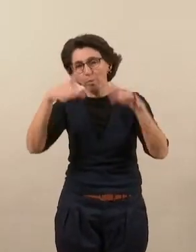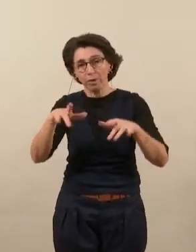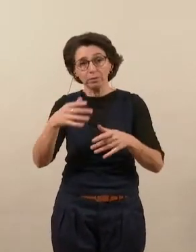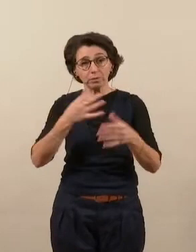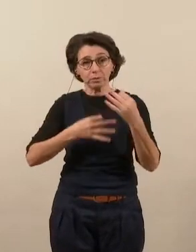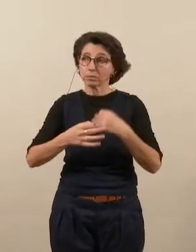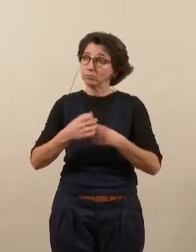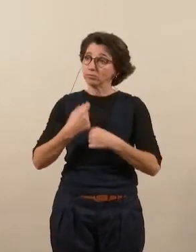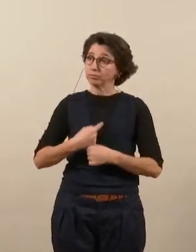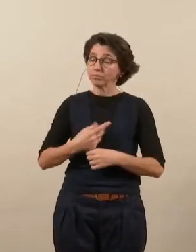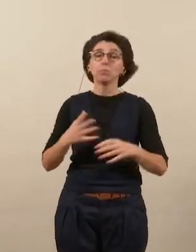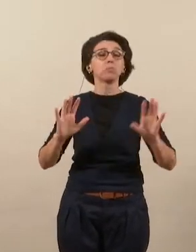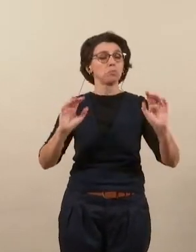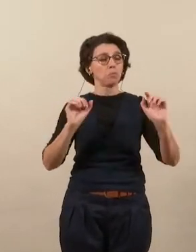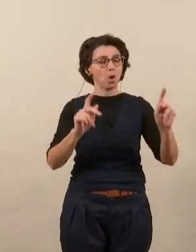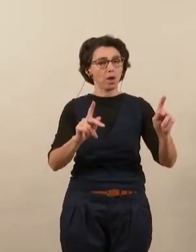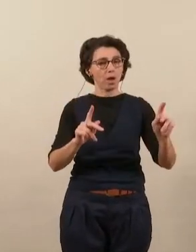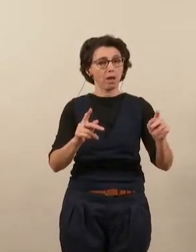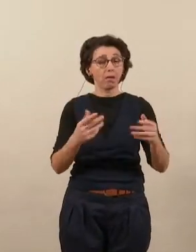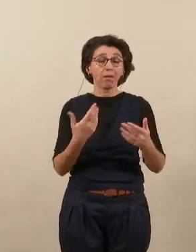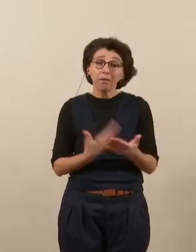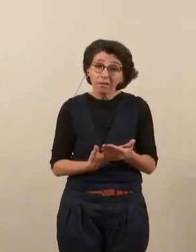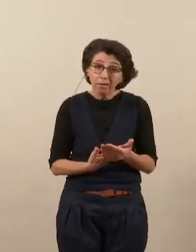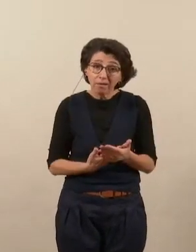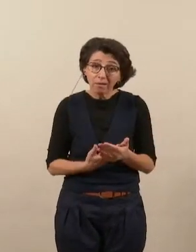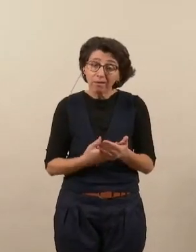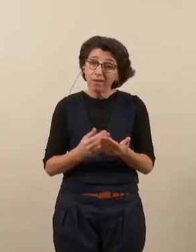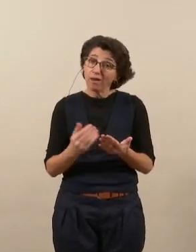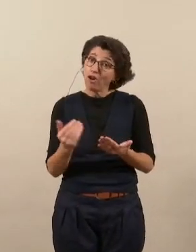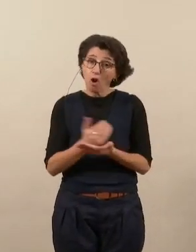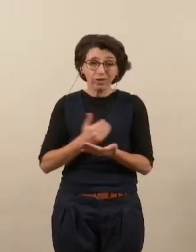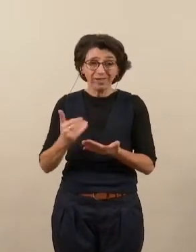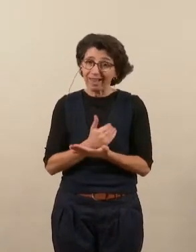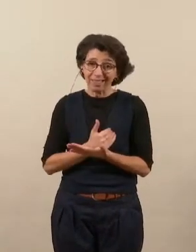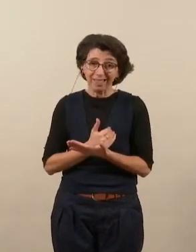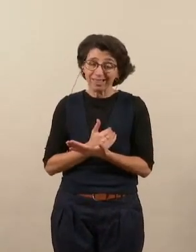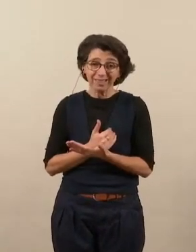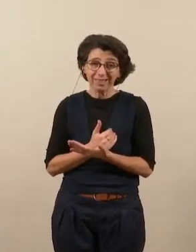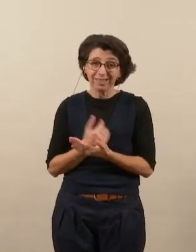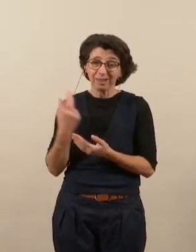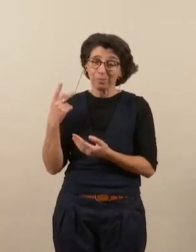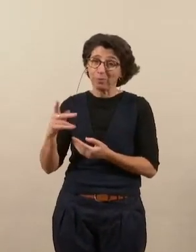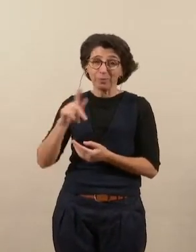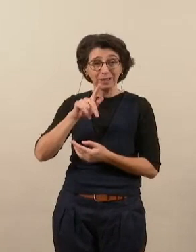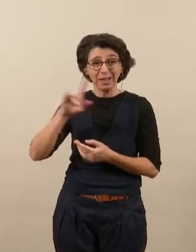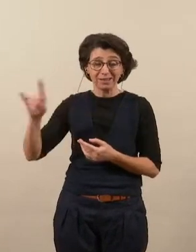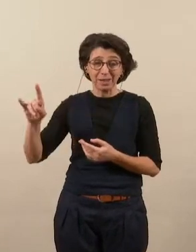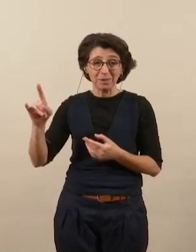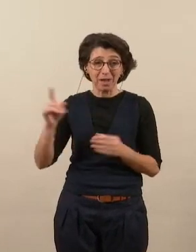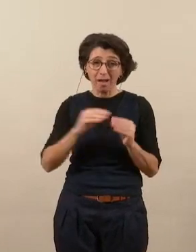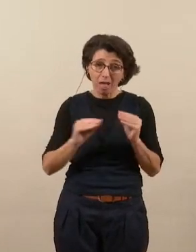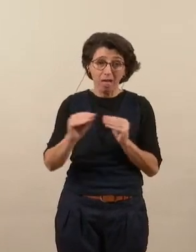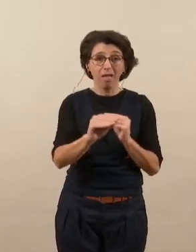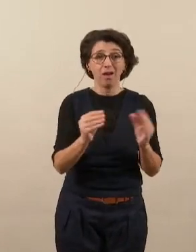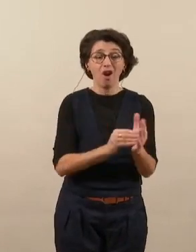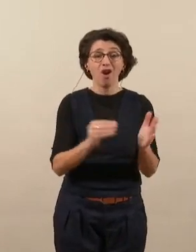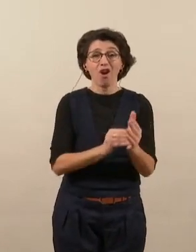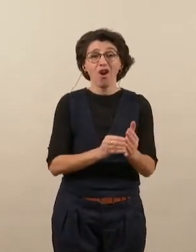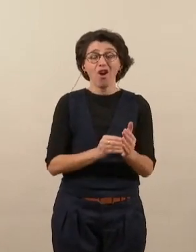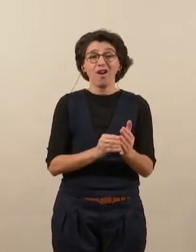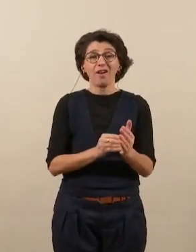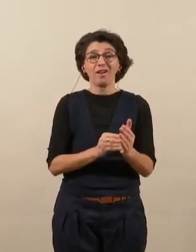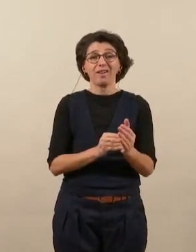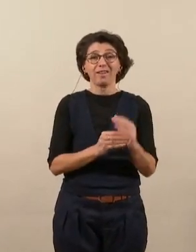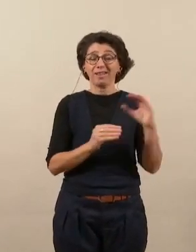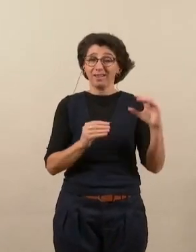qu'aujourd'hui, vous reportez une nouvelle fois cette recette. Sauf qu'à chaque fois, à chaque exercice, vous vous servez